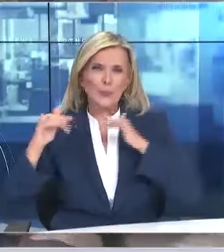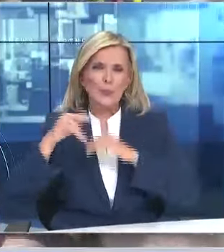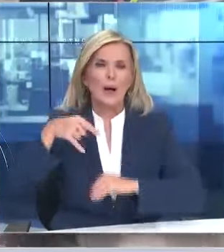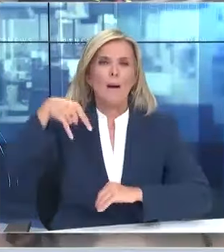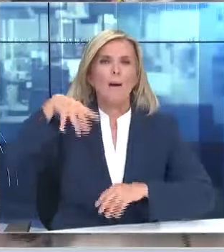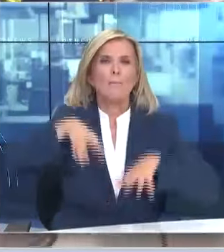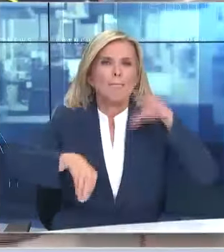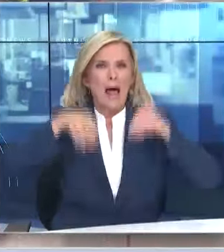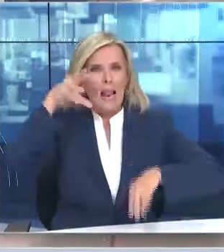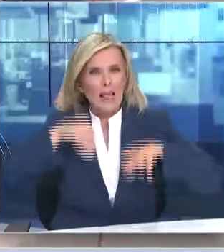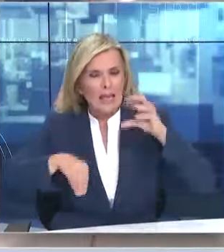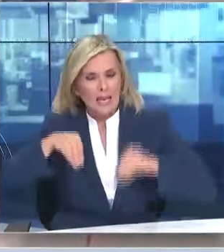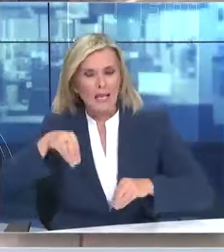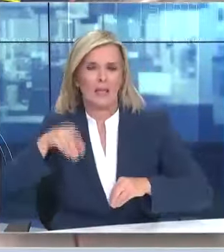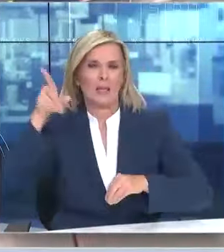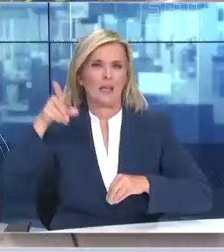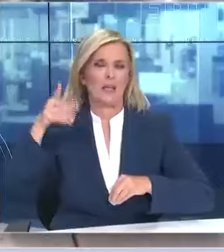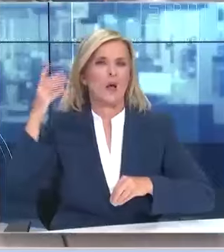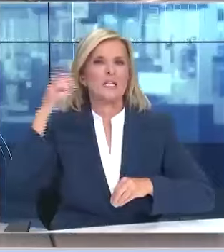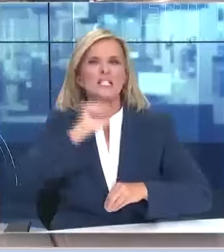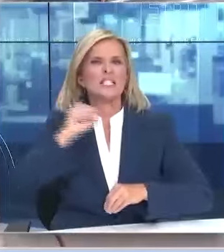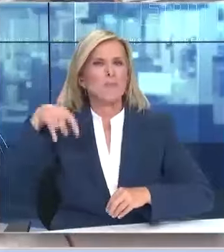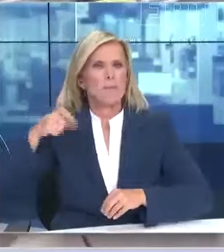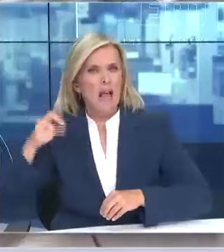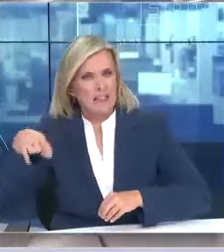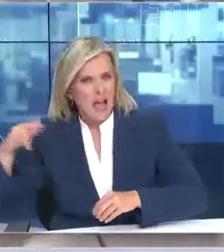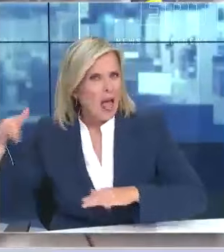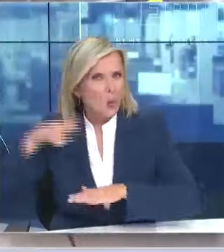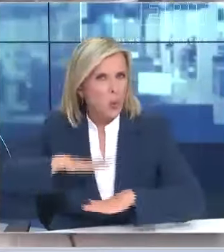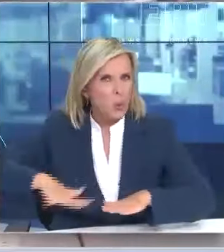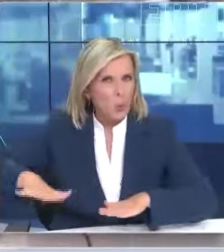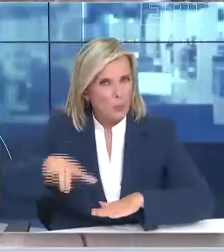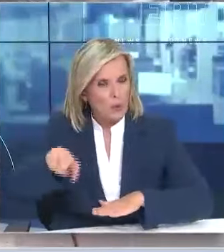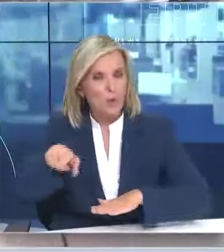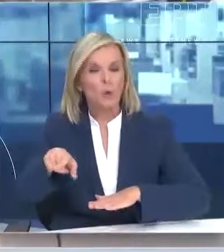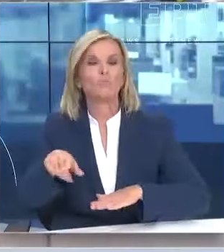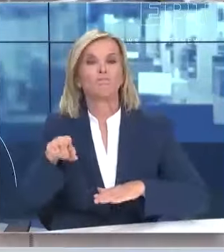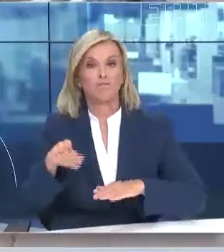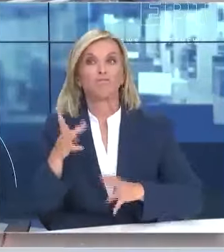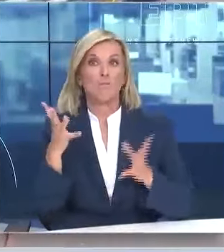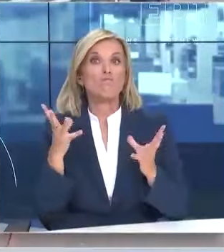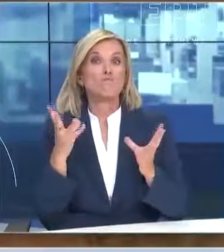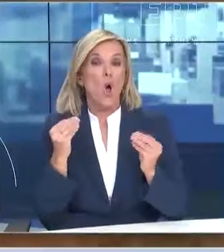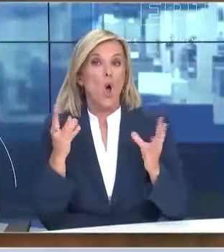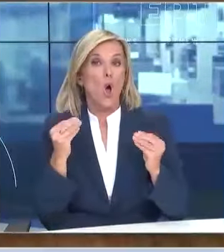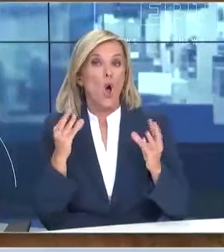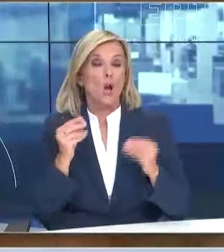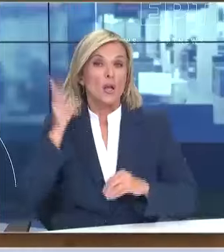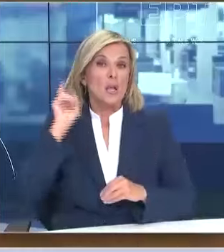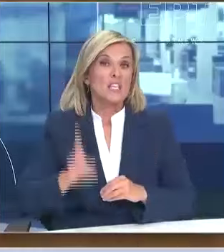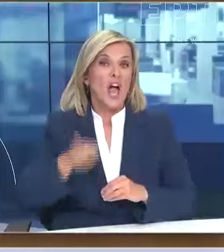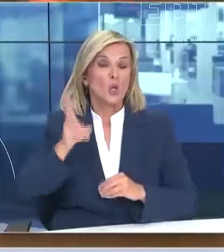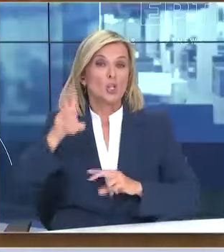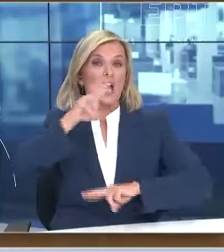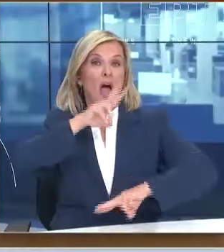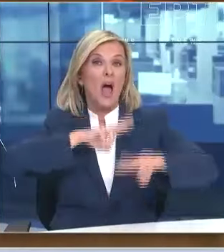Σπάτα, αυτού του είδους περιοχές, δηλαδή λίγο πιο, ας το πούμε, νότια από ότι το μέτωπο της φωτιάς. Ποιο